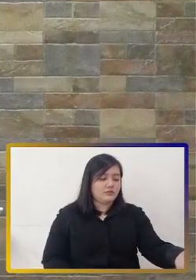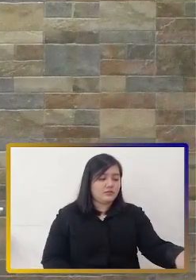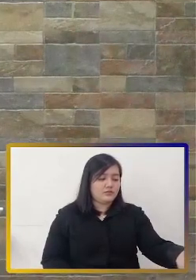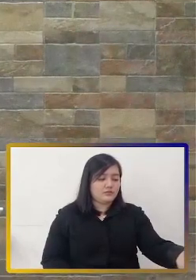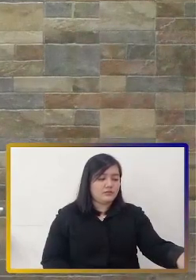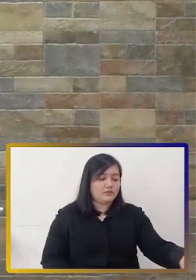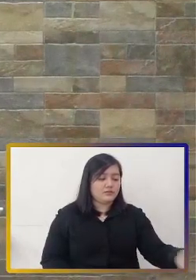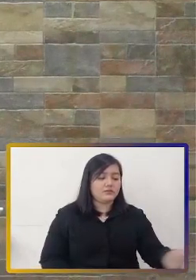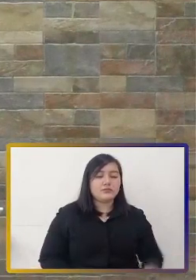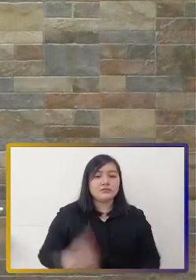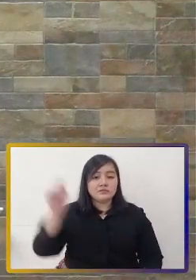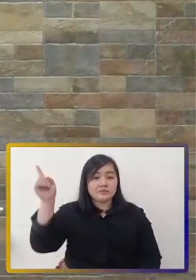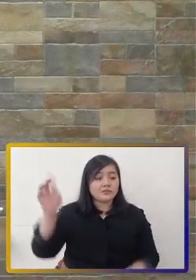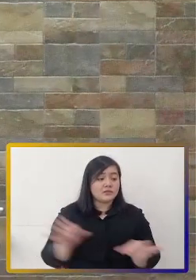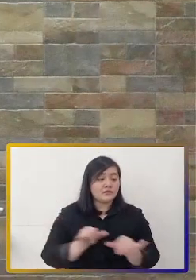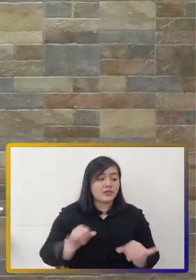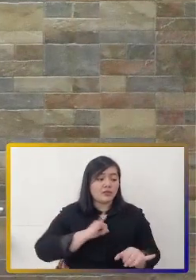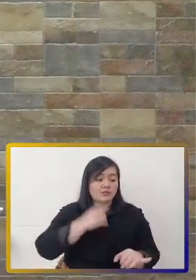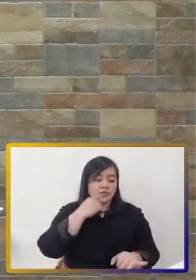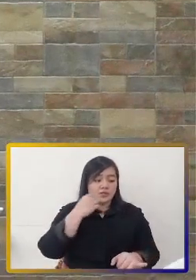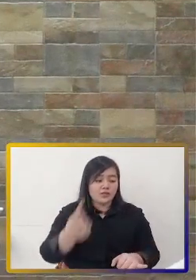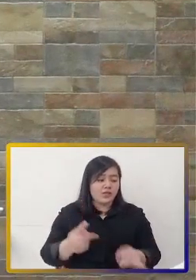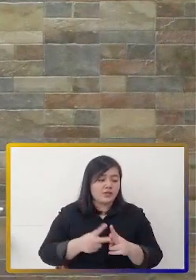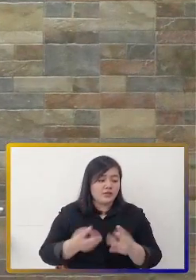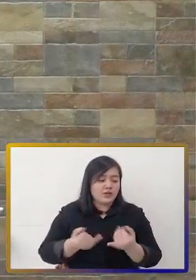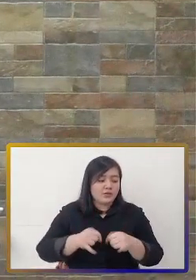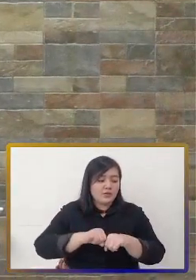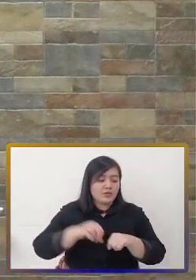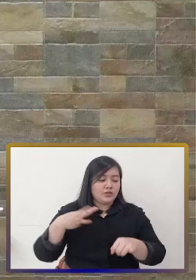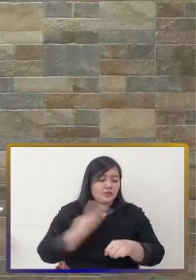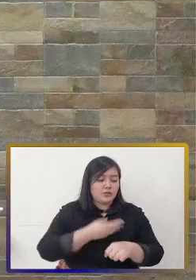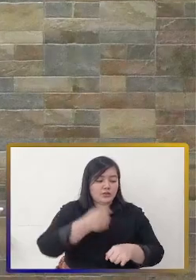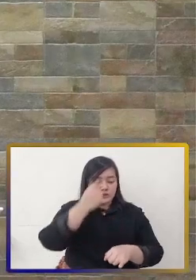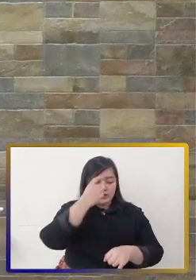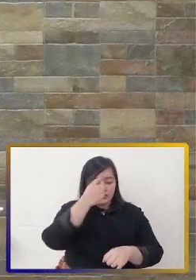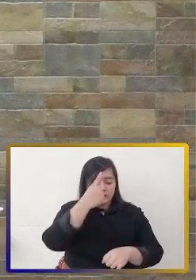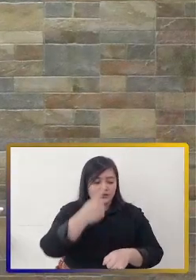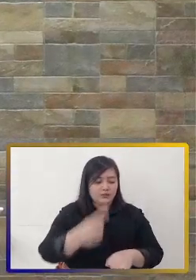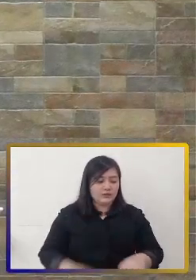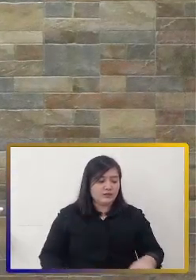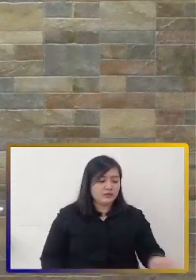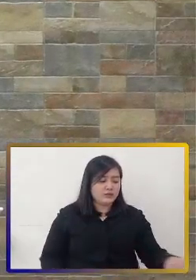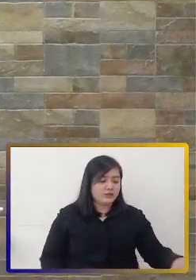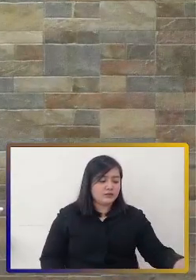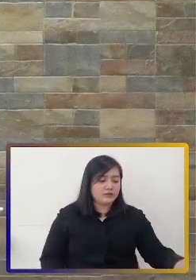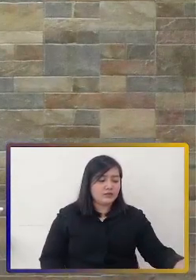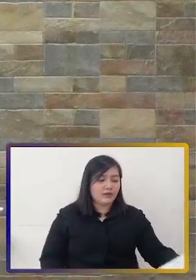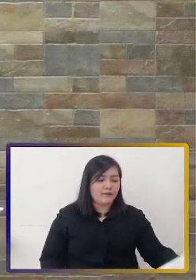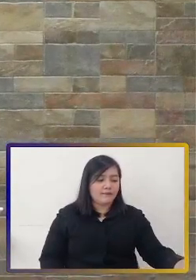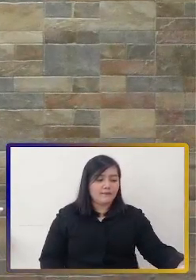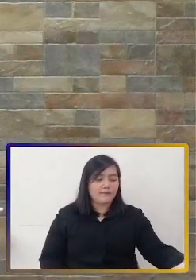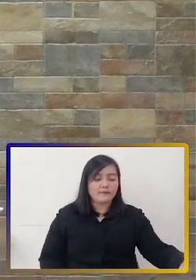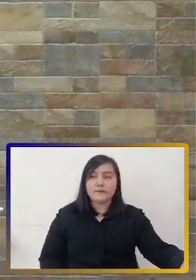na maunawaan po natin. Kung mababalikan po natin yung ating mga pinag-usapan